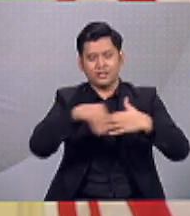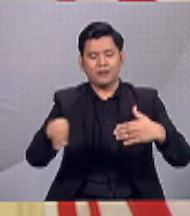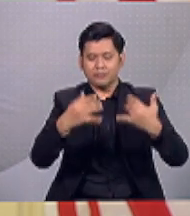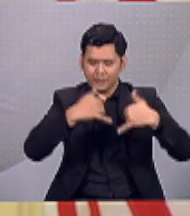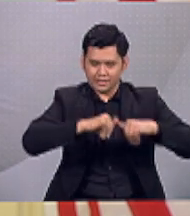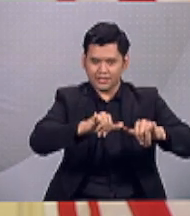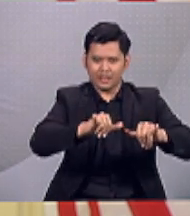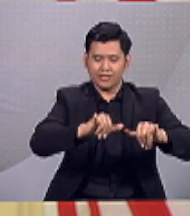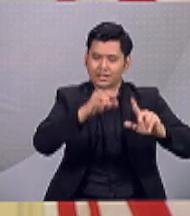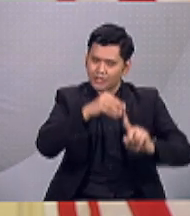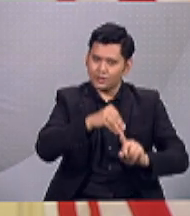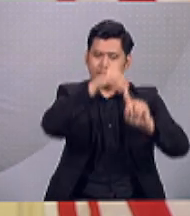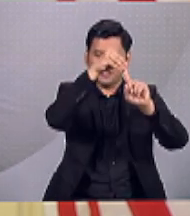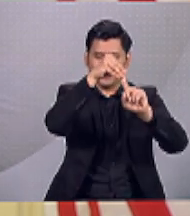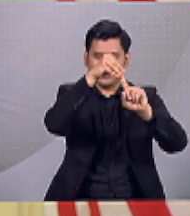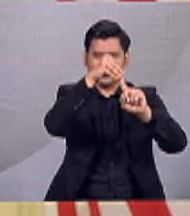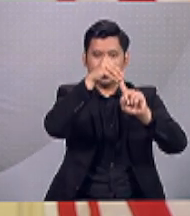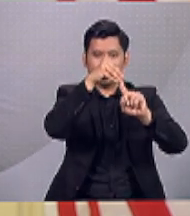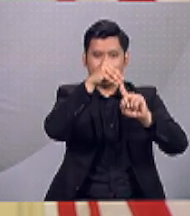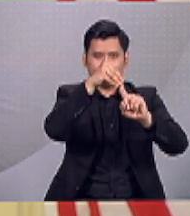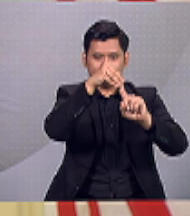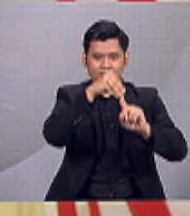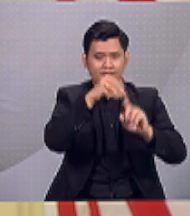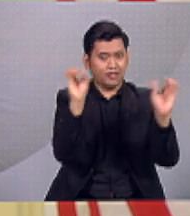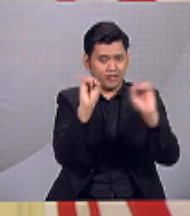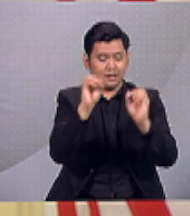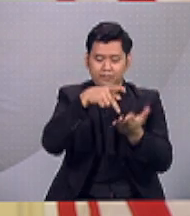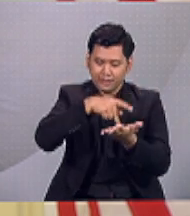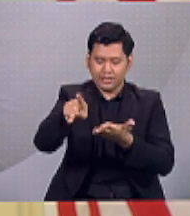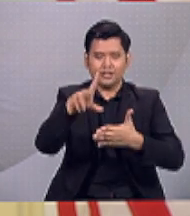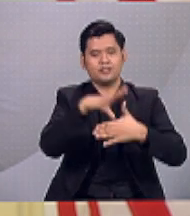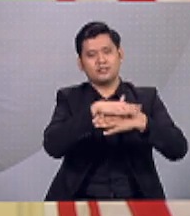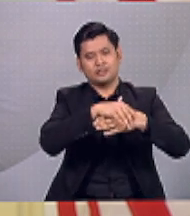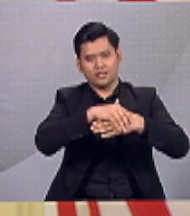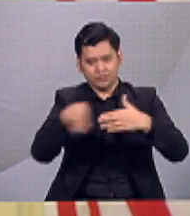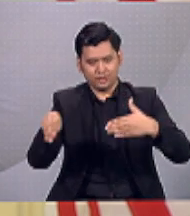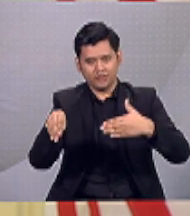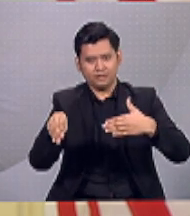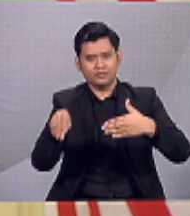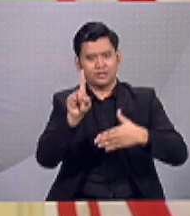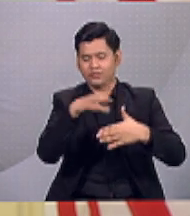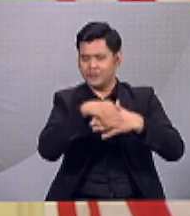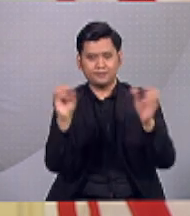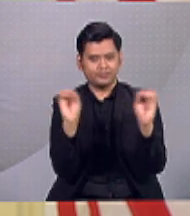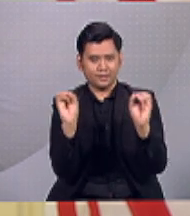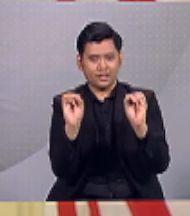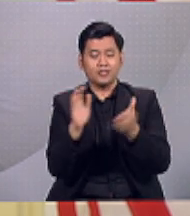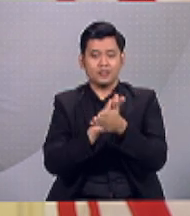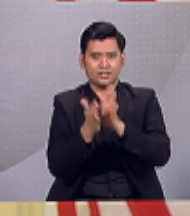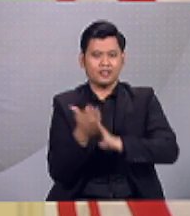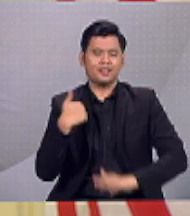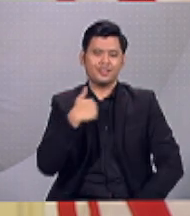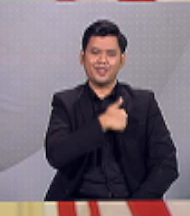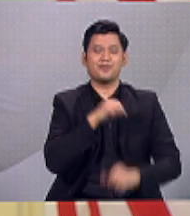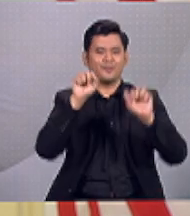lagi dikecualikan bayaran fee RM1 untuk setiap pengeluaran wang melalui ATM tersebut. Jadi kita boleh